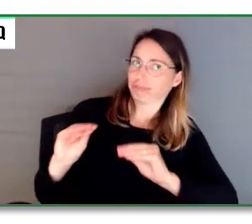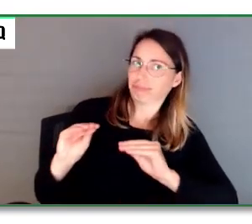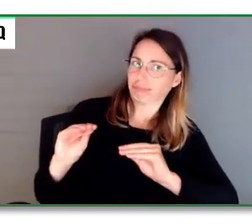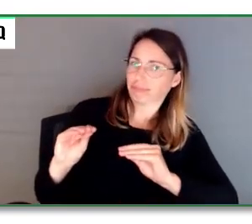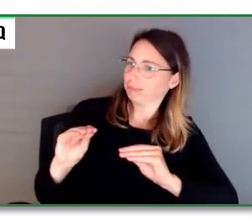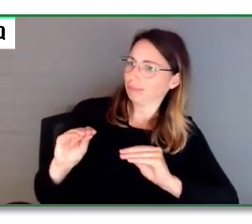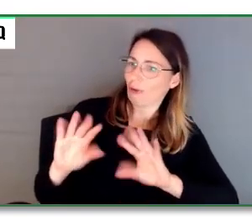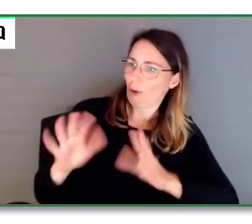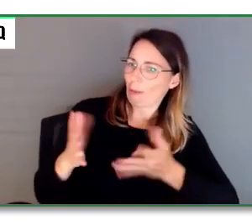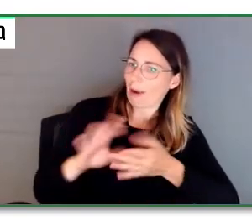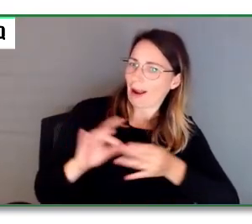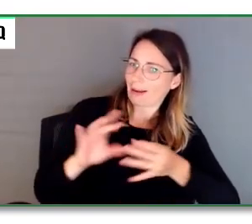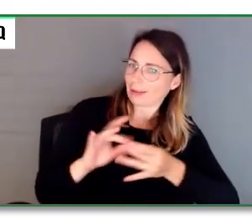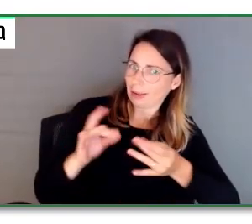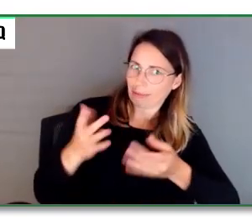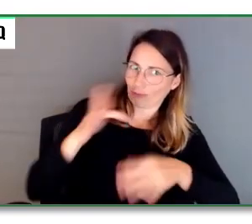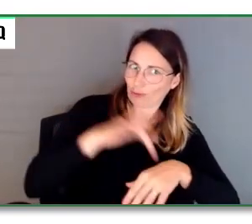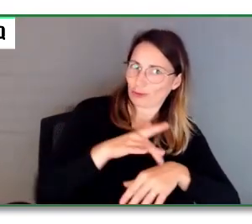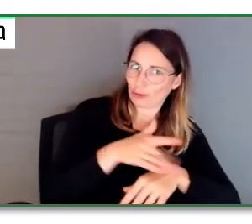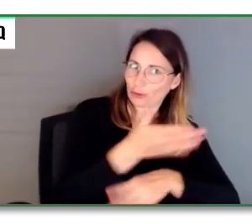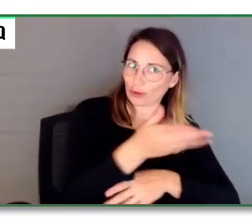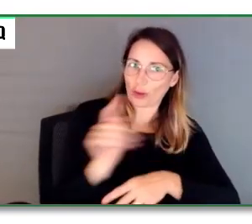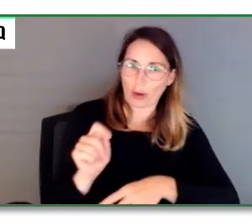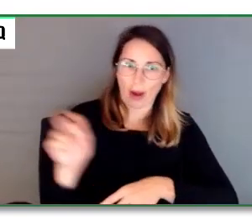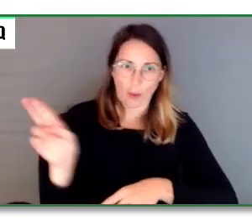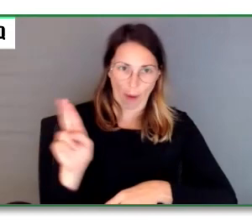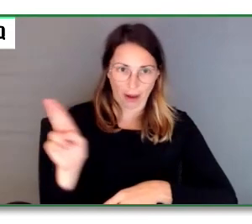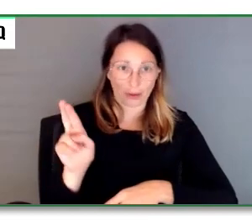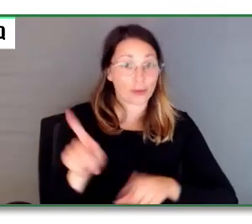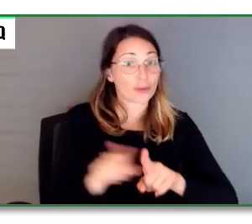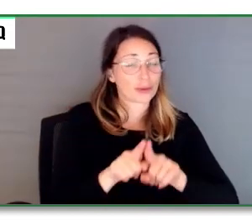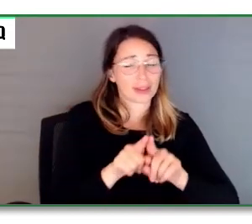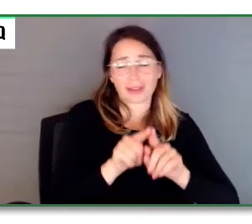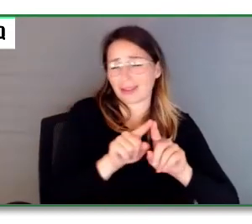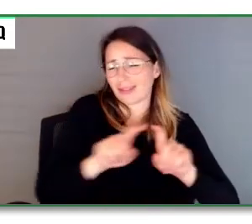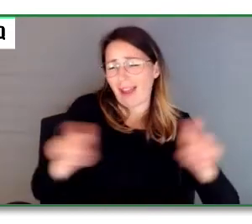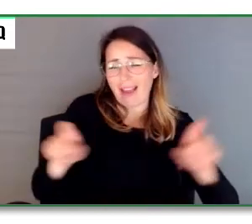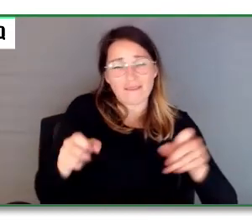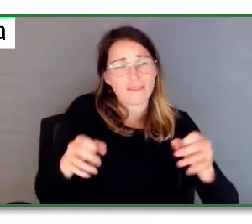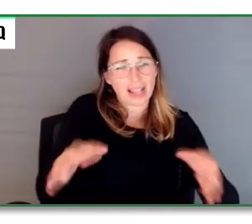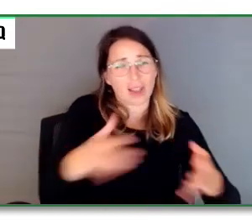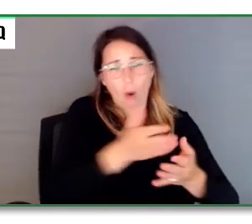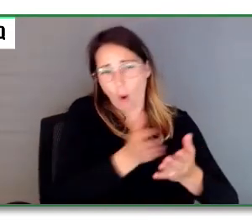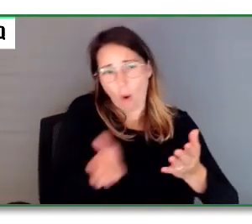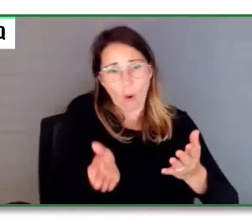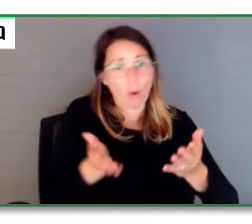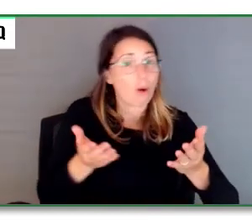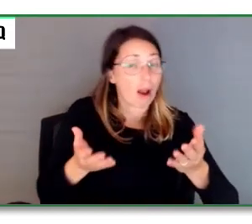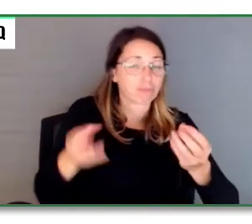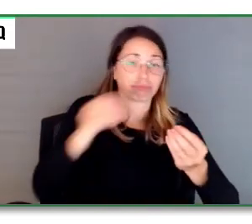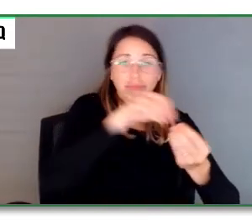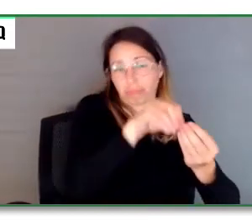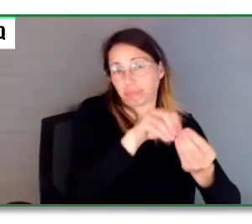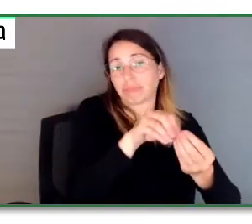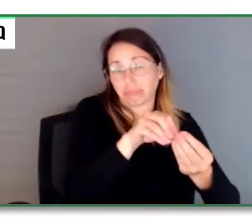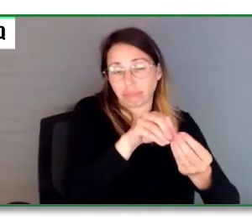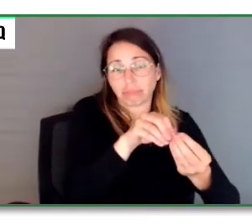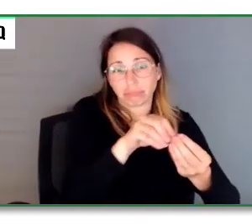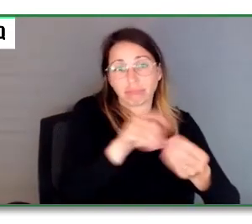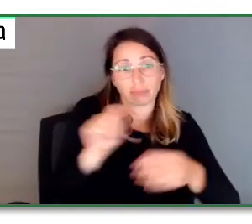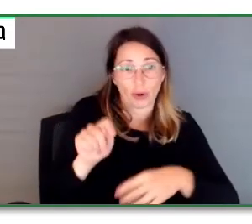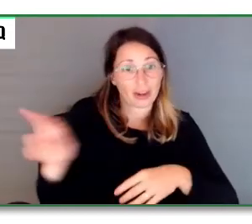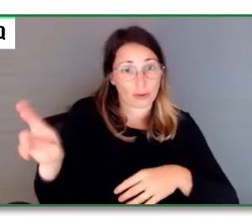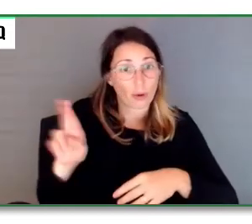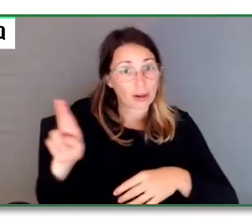l'appareil. Et il y a plusieurs façons dont on a incorporé le Trail Rider dans